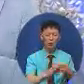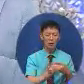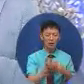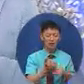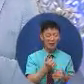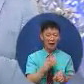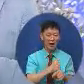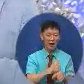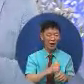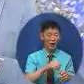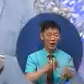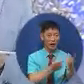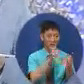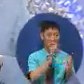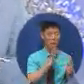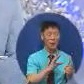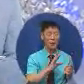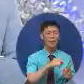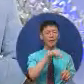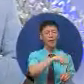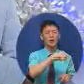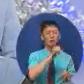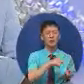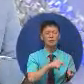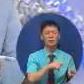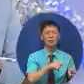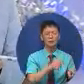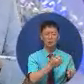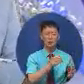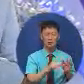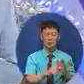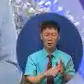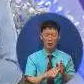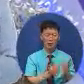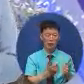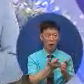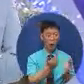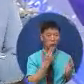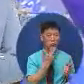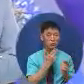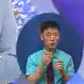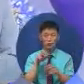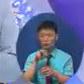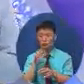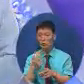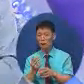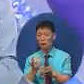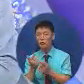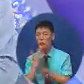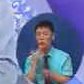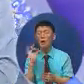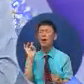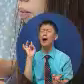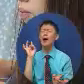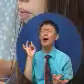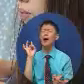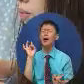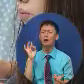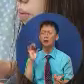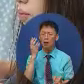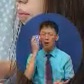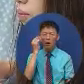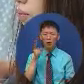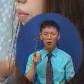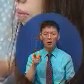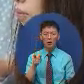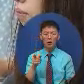아까 선택권을 가졌던 쥐들만 그렇게 해요. 아까 통제권을 갖고 있지 못했던 쥐는 가만히 있어요.